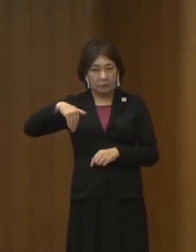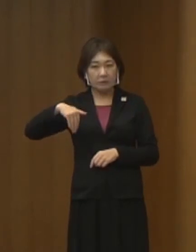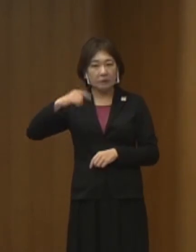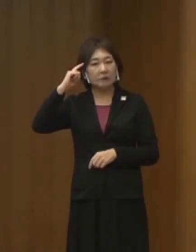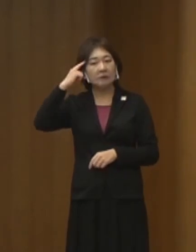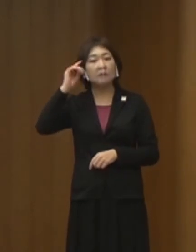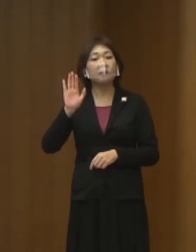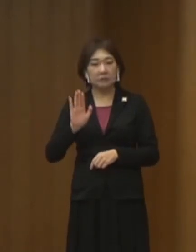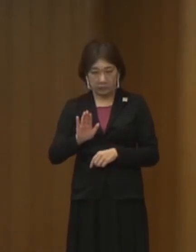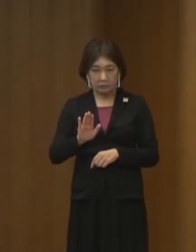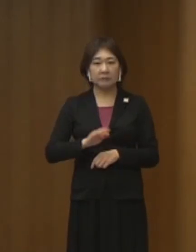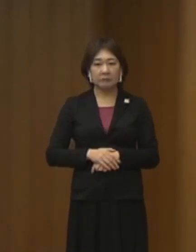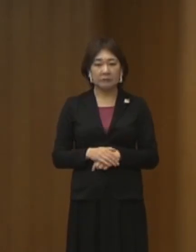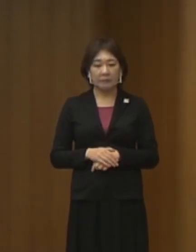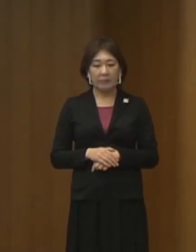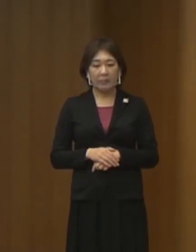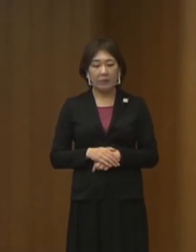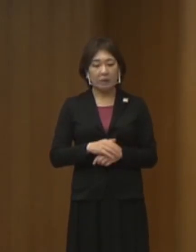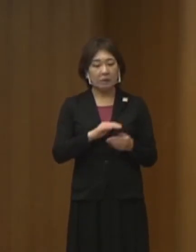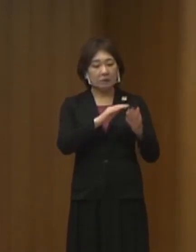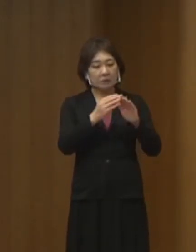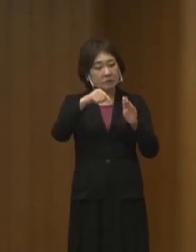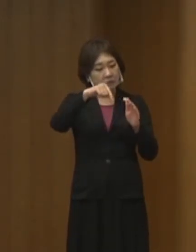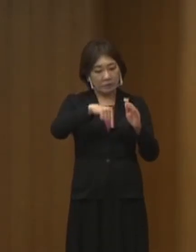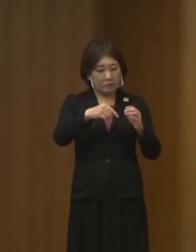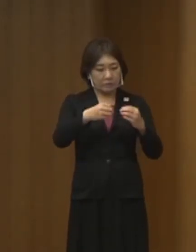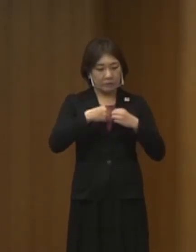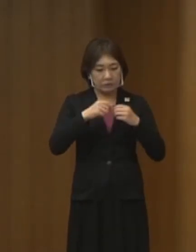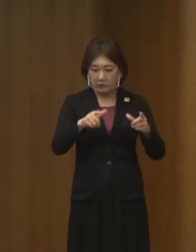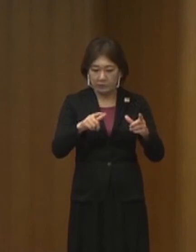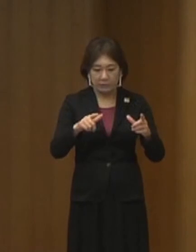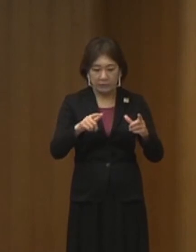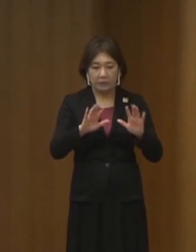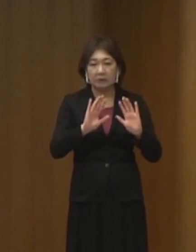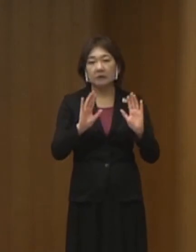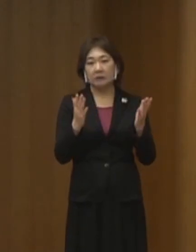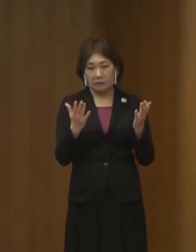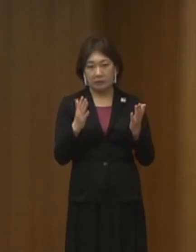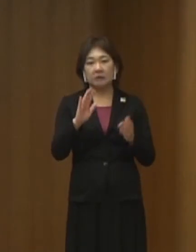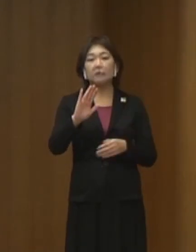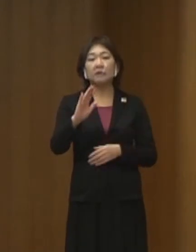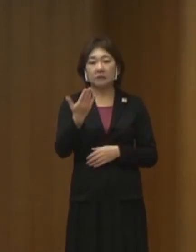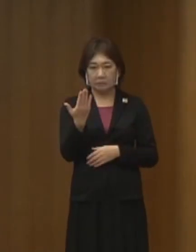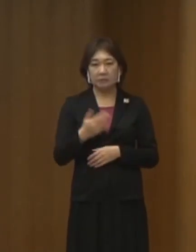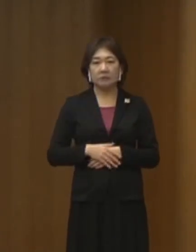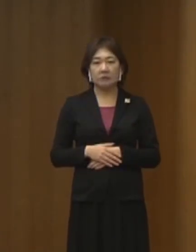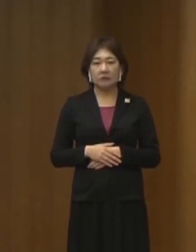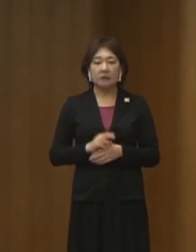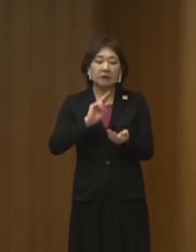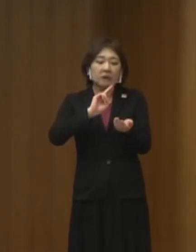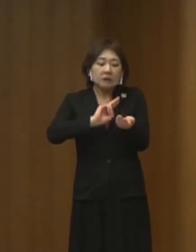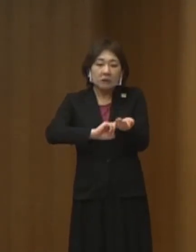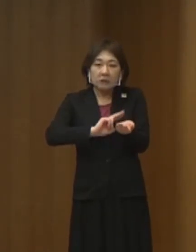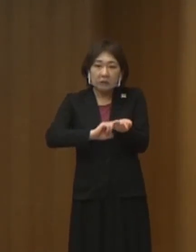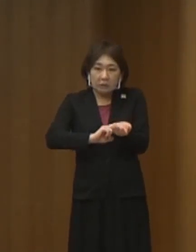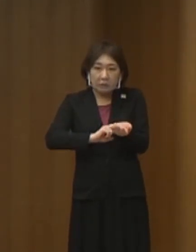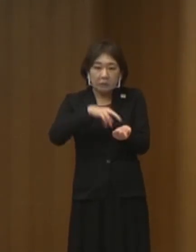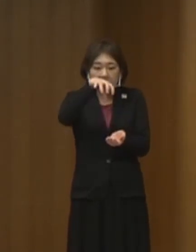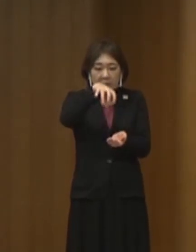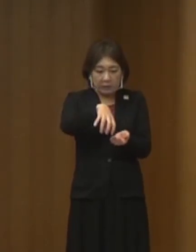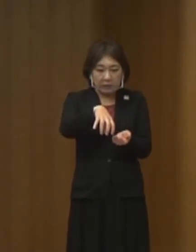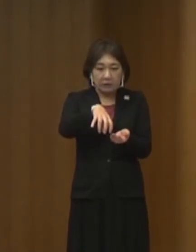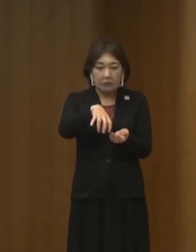ています。市中感染が広がっているという状況とは言えないというふうに考えておりますが、医療機関の大規模な集